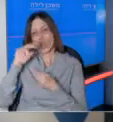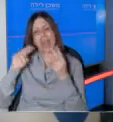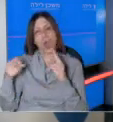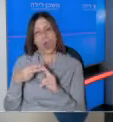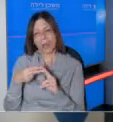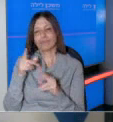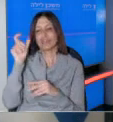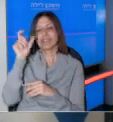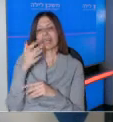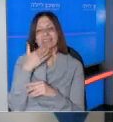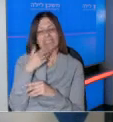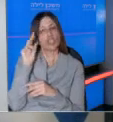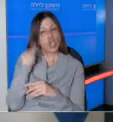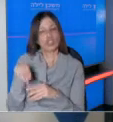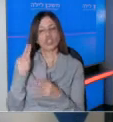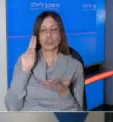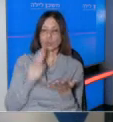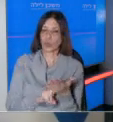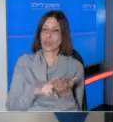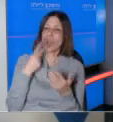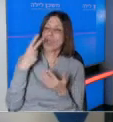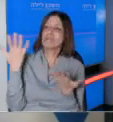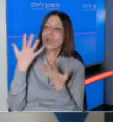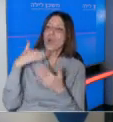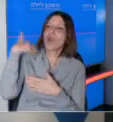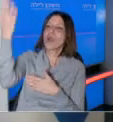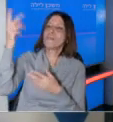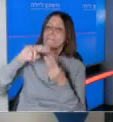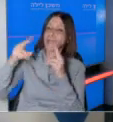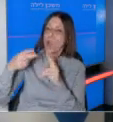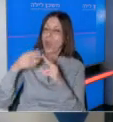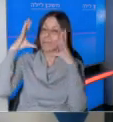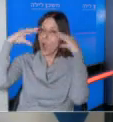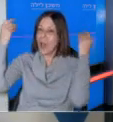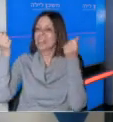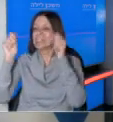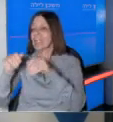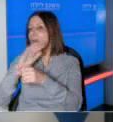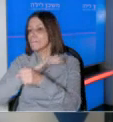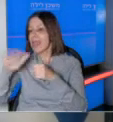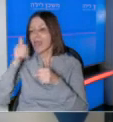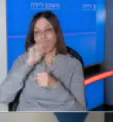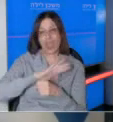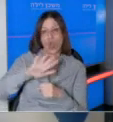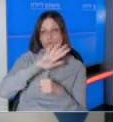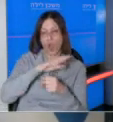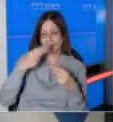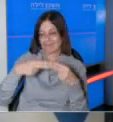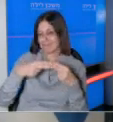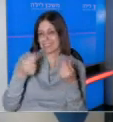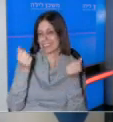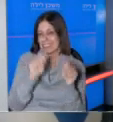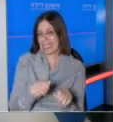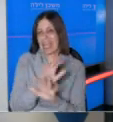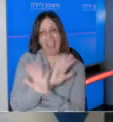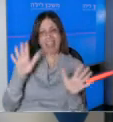שאזרחי ישראל יש להם את הזכות לראות מה קורה בעולם. הולנד בסגר מלא, אירופה ניגשת לסגר,